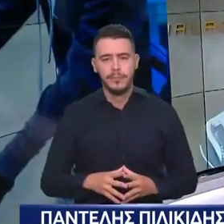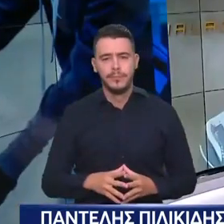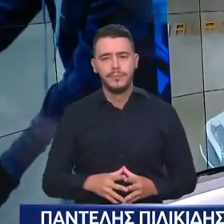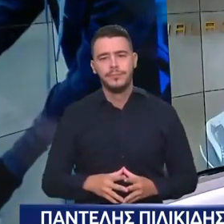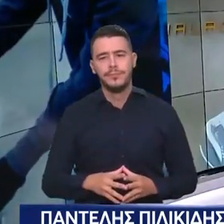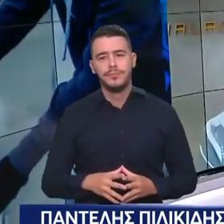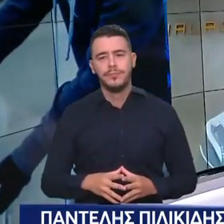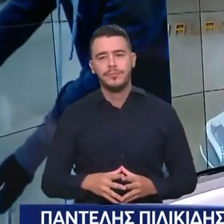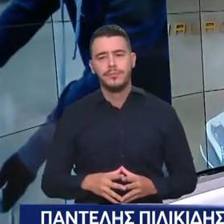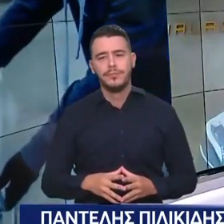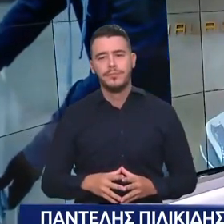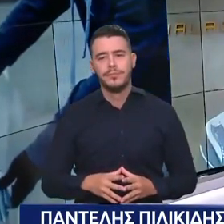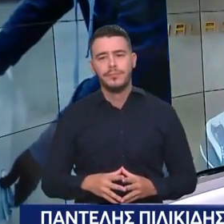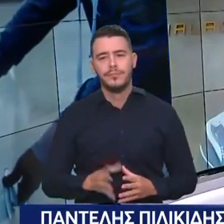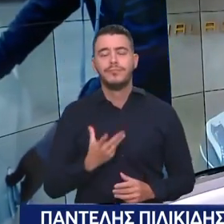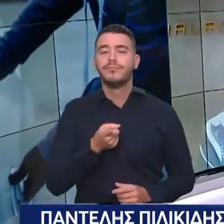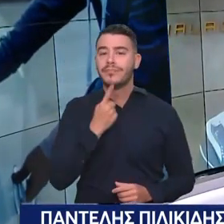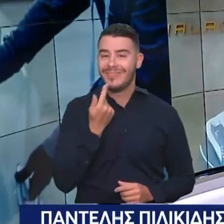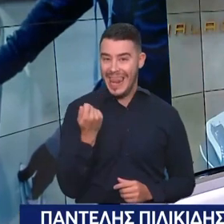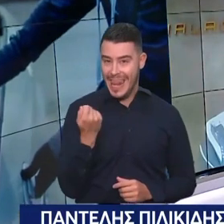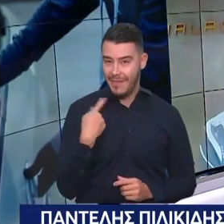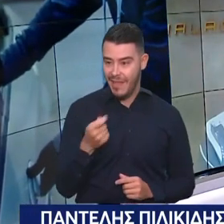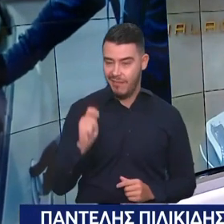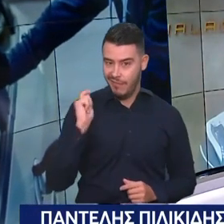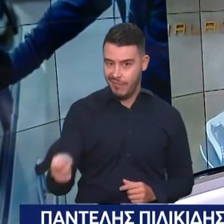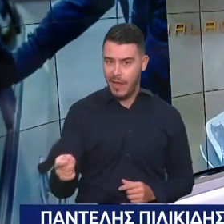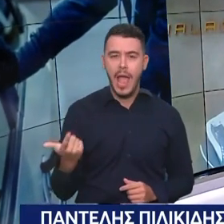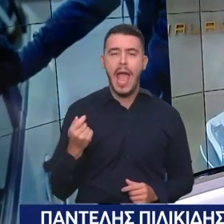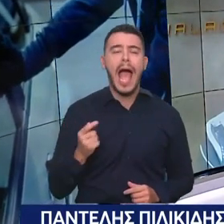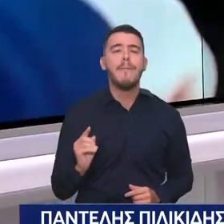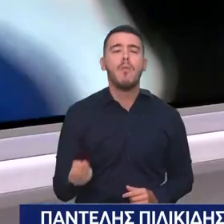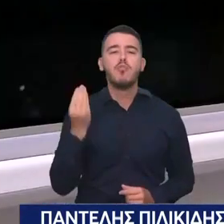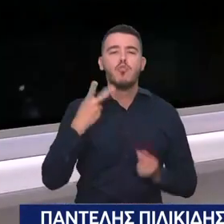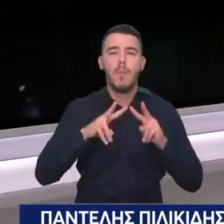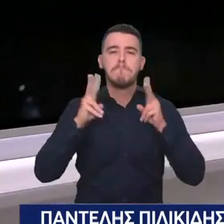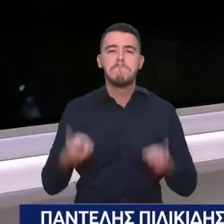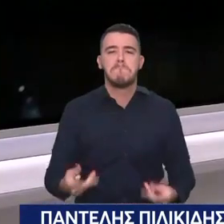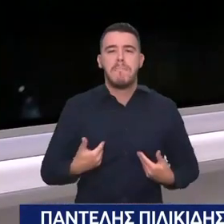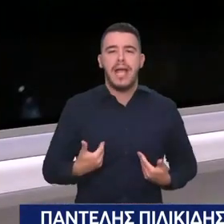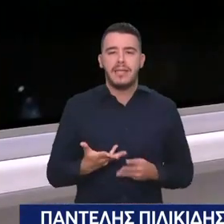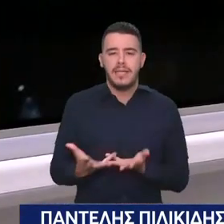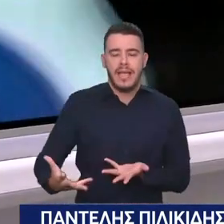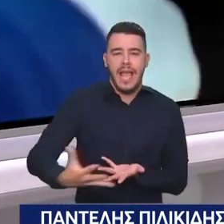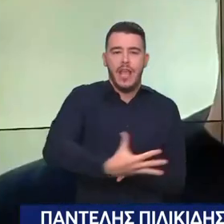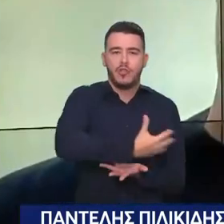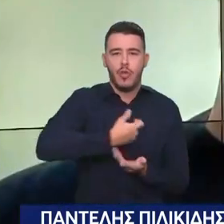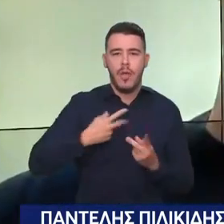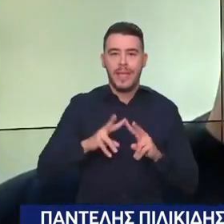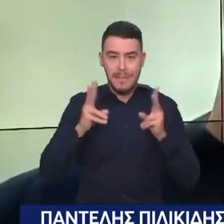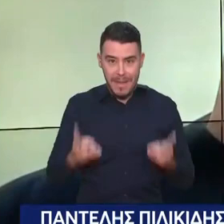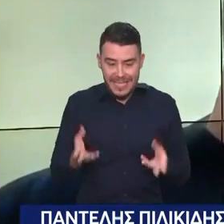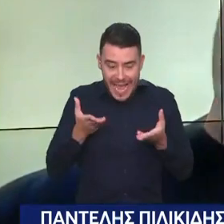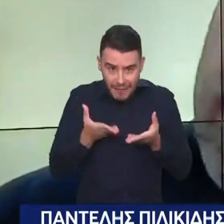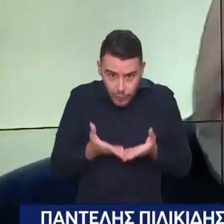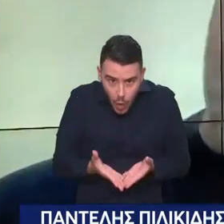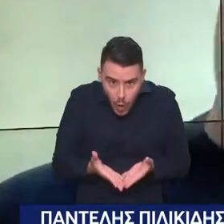πλήρωσα παρήχθησαν από εκείνο το σημείο το οποίο έκλαβε το αυτοκίνητο. Εκεί ήταν η δουλειά μου. Πολύ σωστό είναι αυτό. Το σημείο που δεν ήταν ασφαλές είναι αυτό